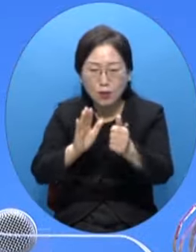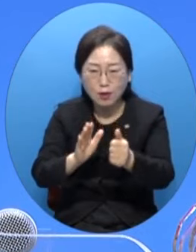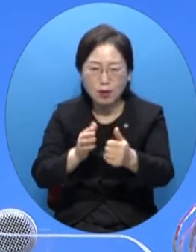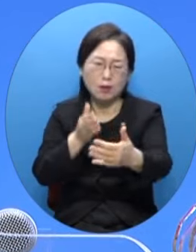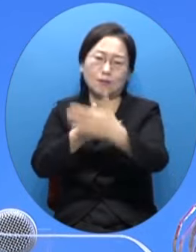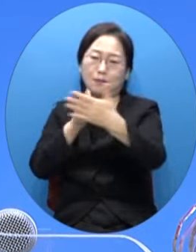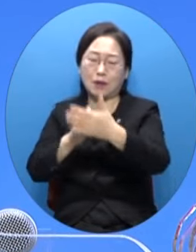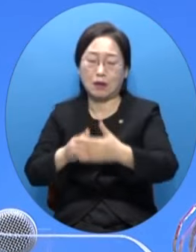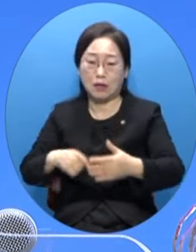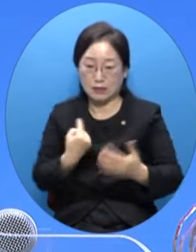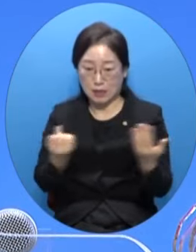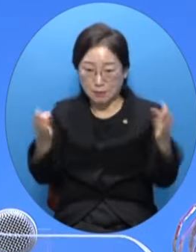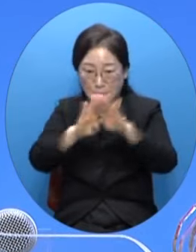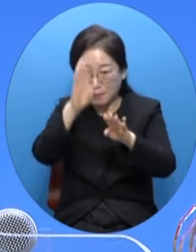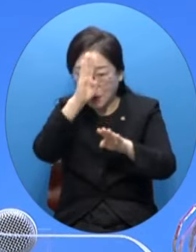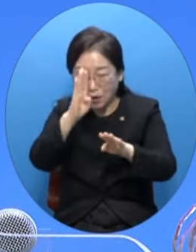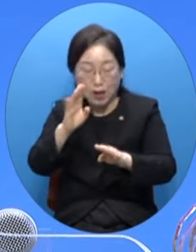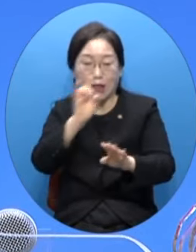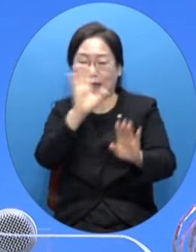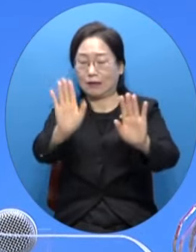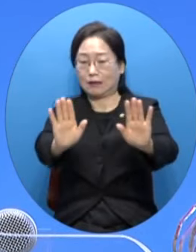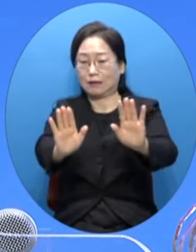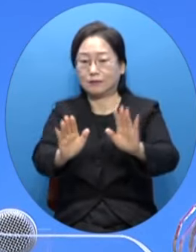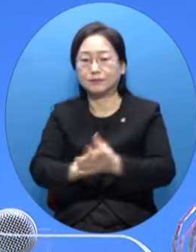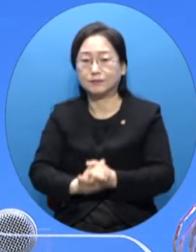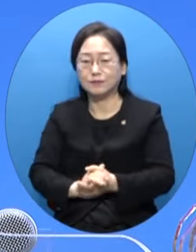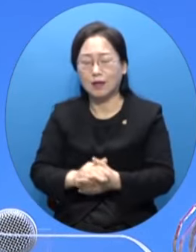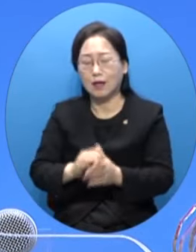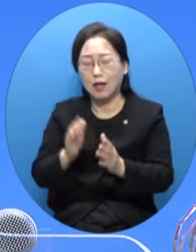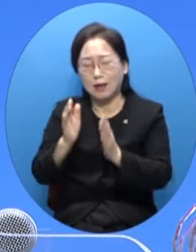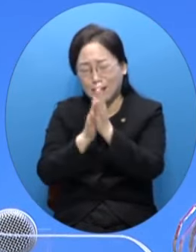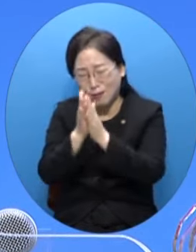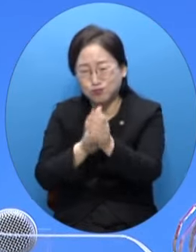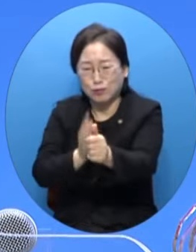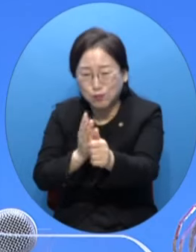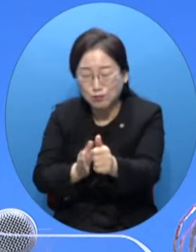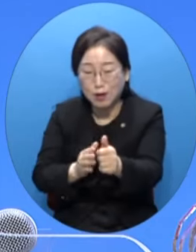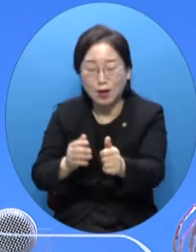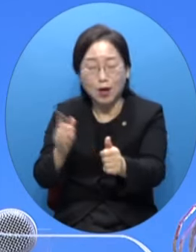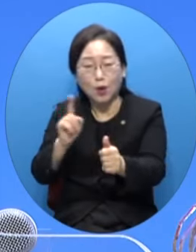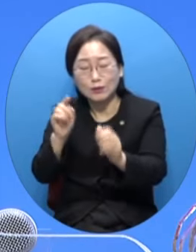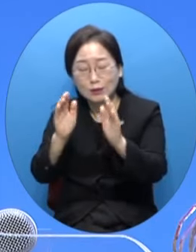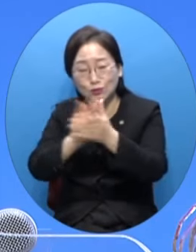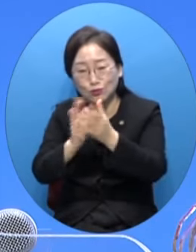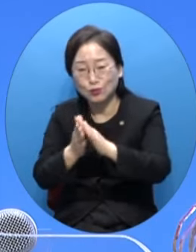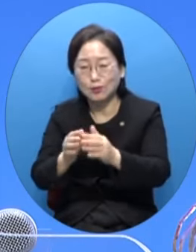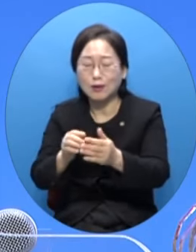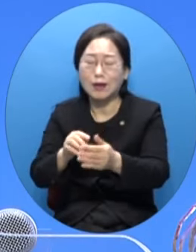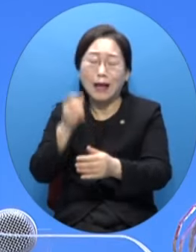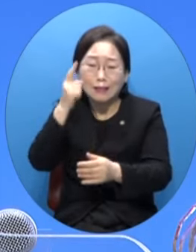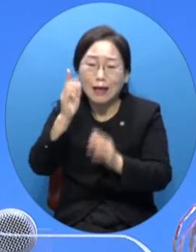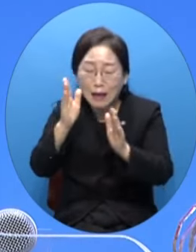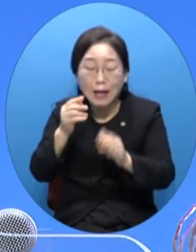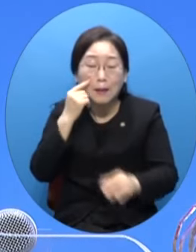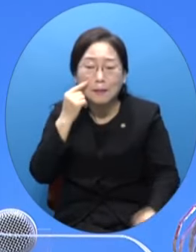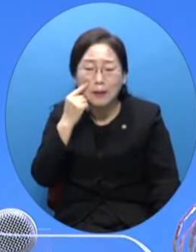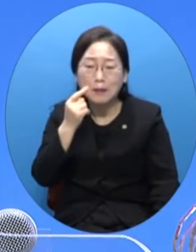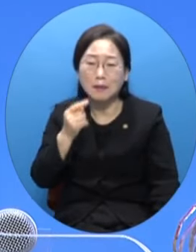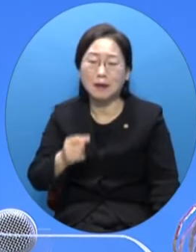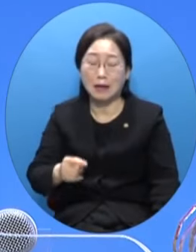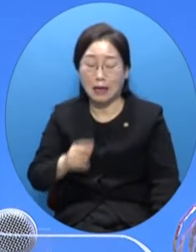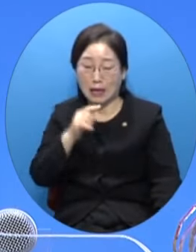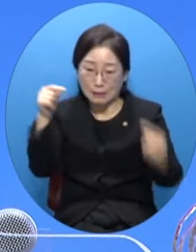아이를 못 봤습니다. 한 유치원에 가서 사정을 했습니다. 한 달만 아이를 받아보고 안 되면은 그냥 우리가